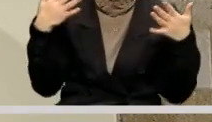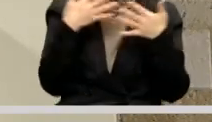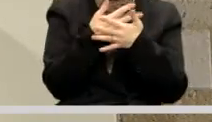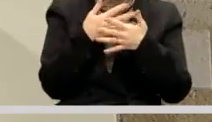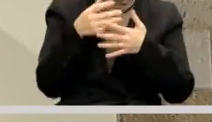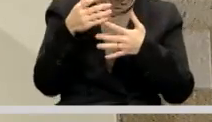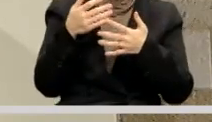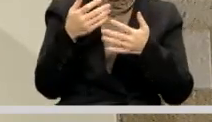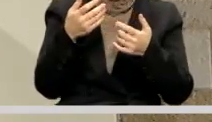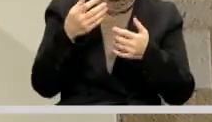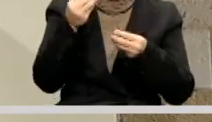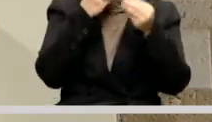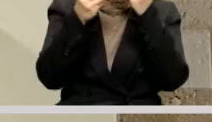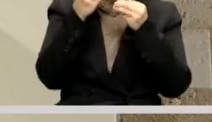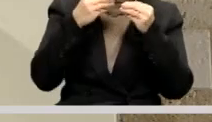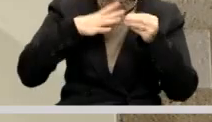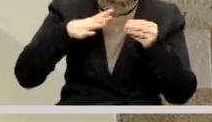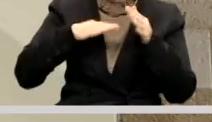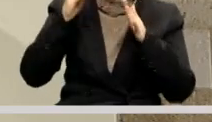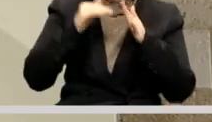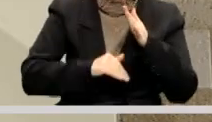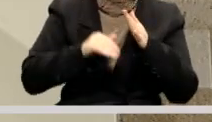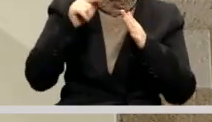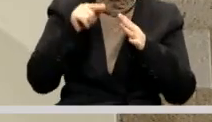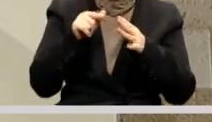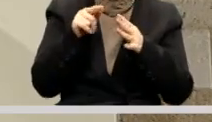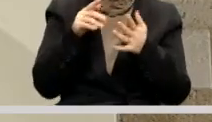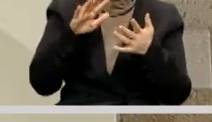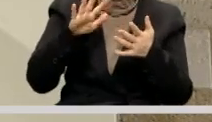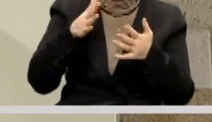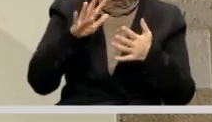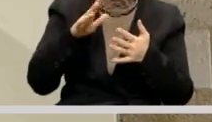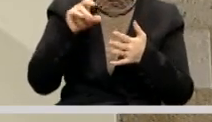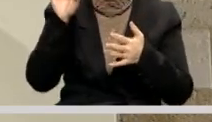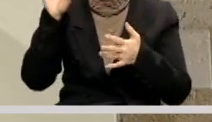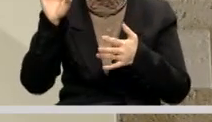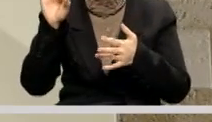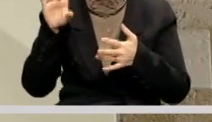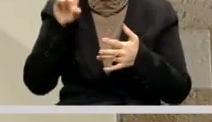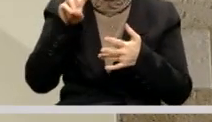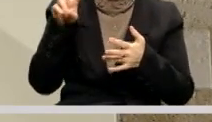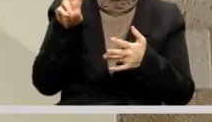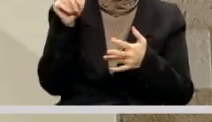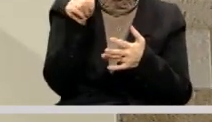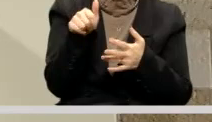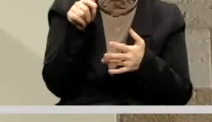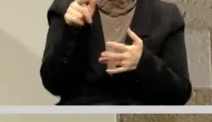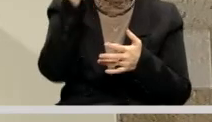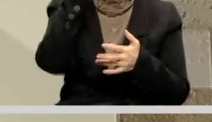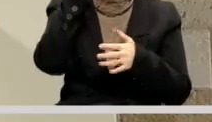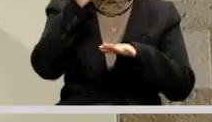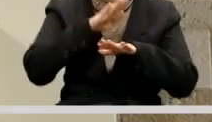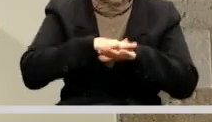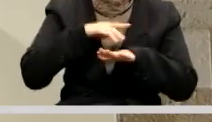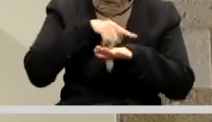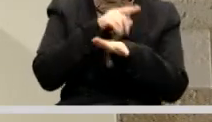düşecek. Tabii ki bu birkaç günde olabilecek bir şey değil. Ortalama 15-20 gün aralığında düzenli uygulanması gerekiyor. Yine tabii